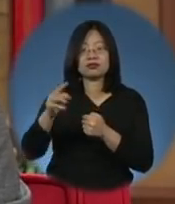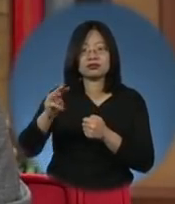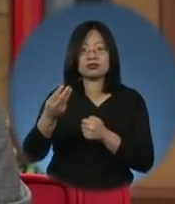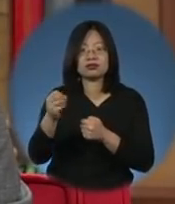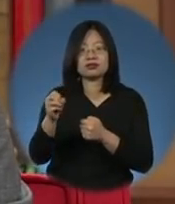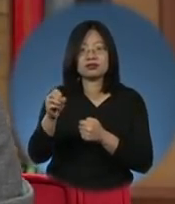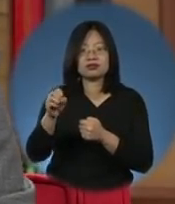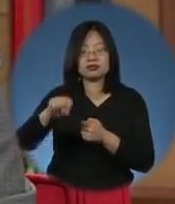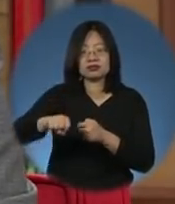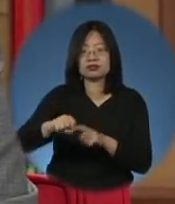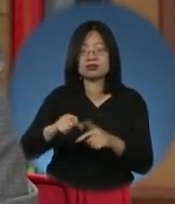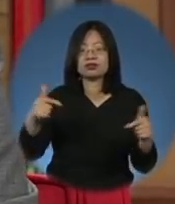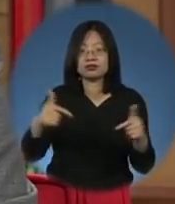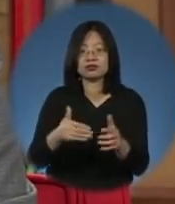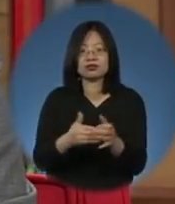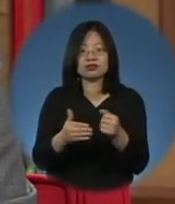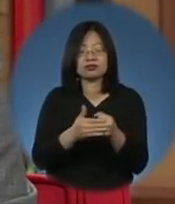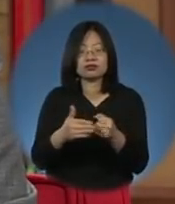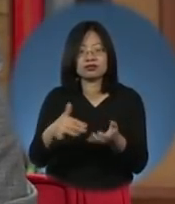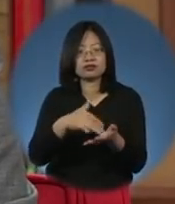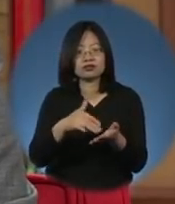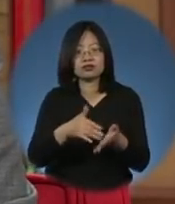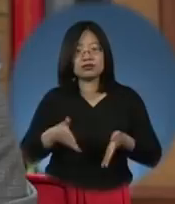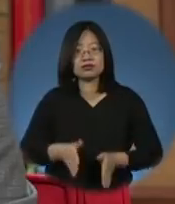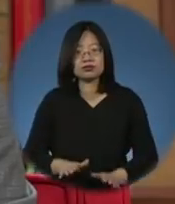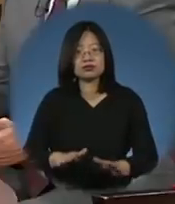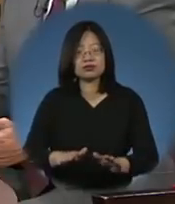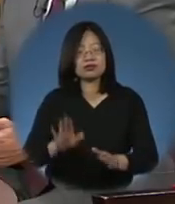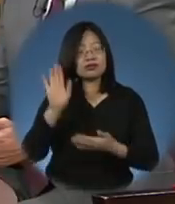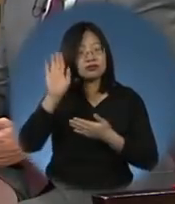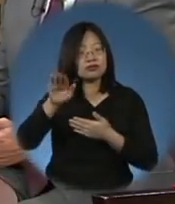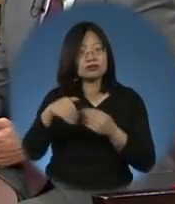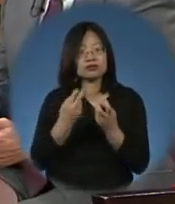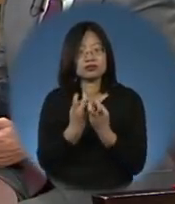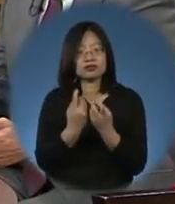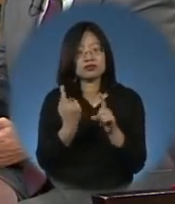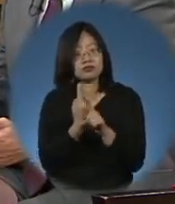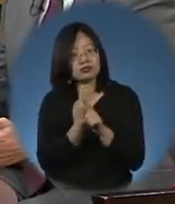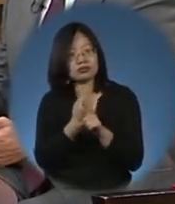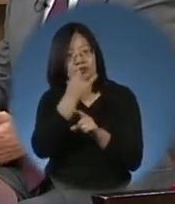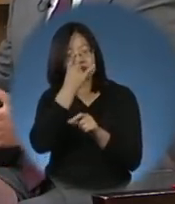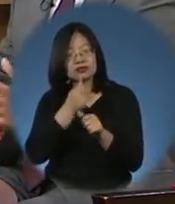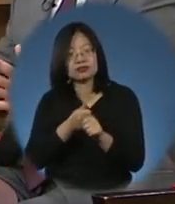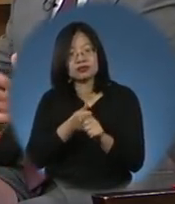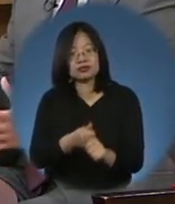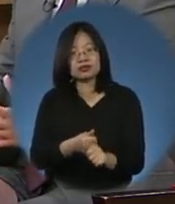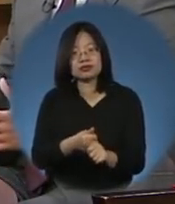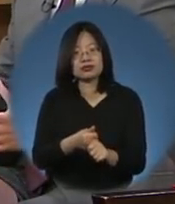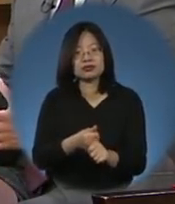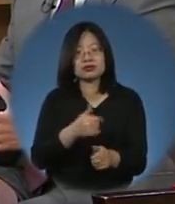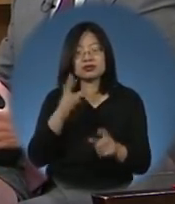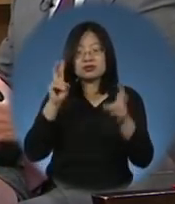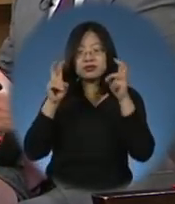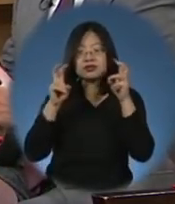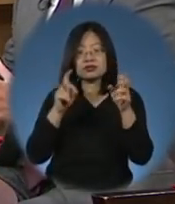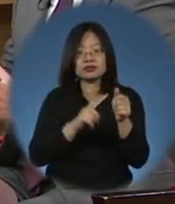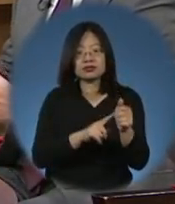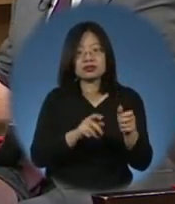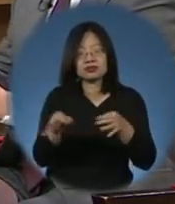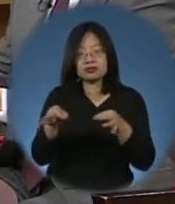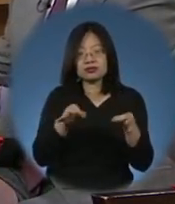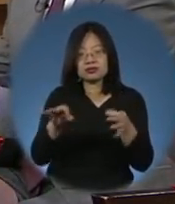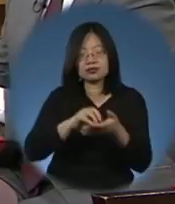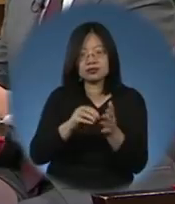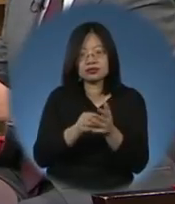1,300억을 줄인 거예요. 그러니까 얘네들의 숫자, 태어나는 아이의 숫자가 앞으로 어떻게 변화되느냐가 이 회사의